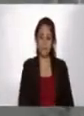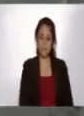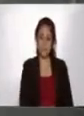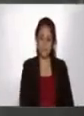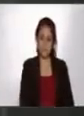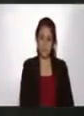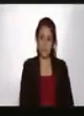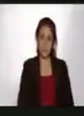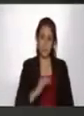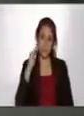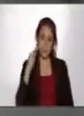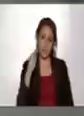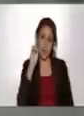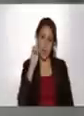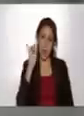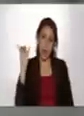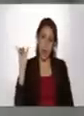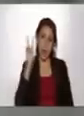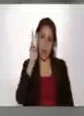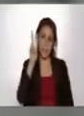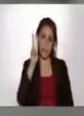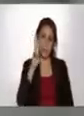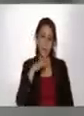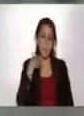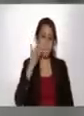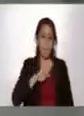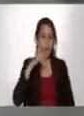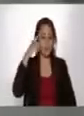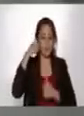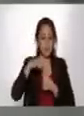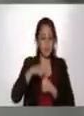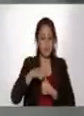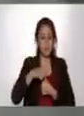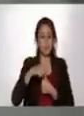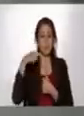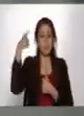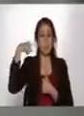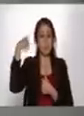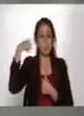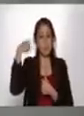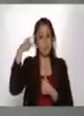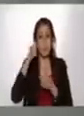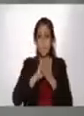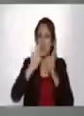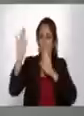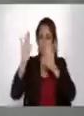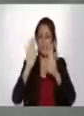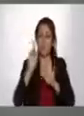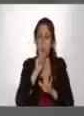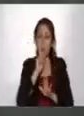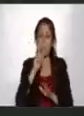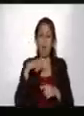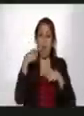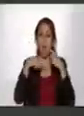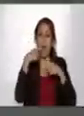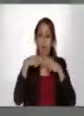مش متوقعة ان هي ماتت لغاية دلوقتي. حبيبة غابت وهي حاضرة، حية بذكريات الأهل والجيران،